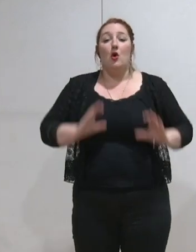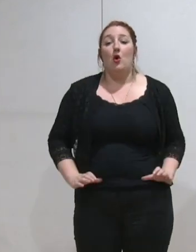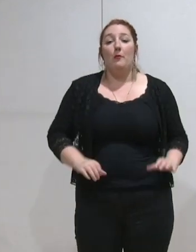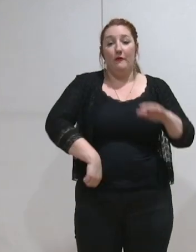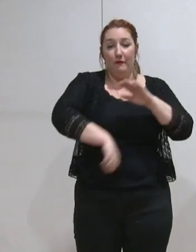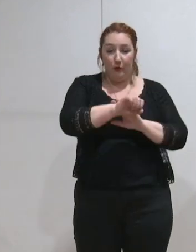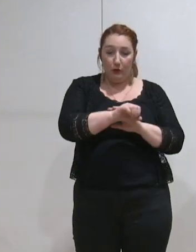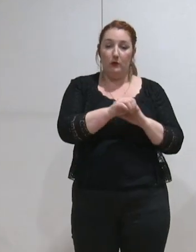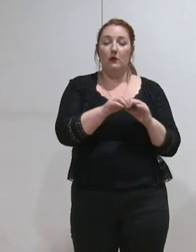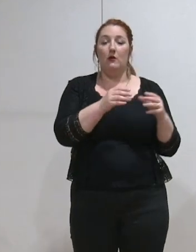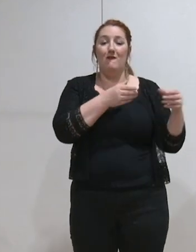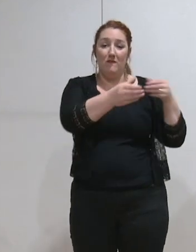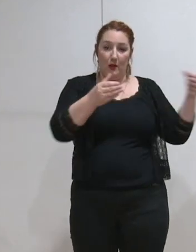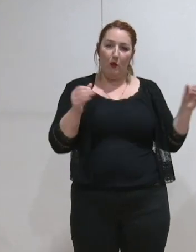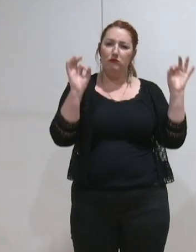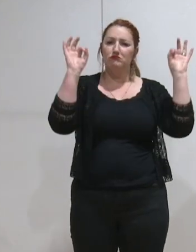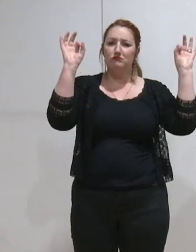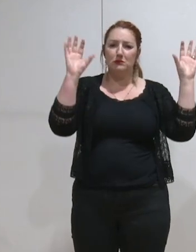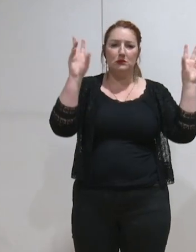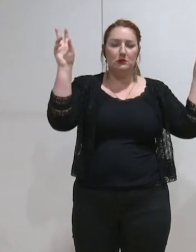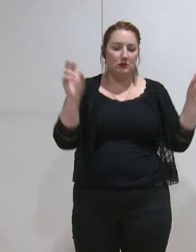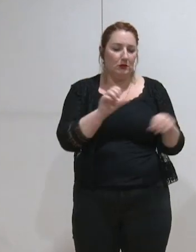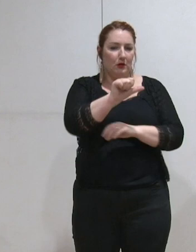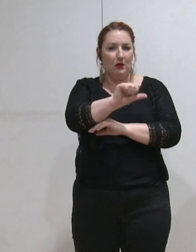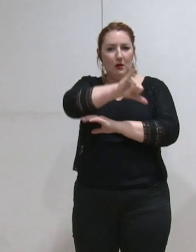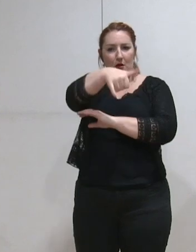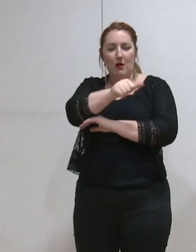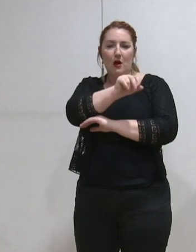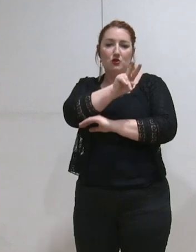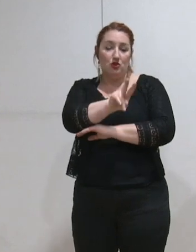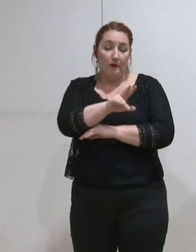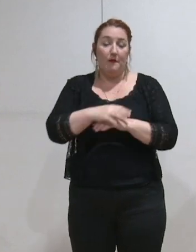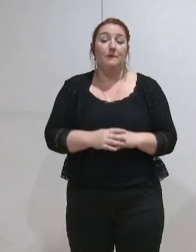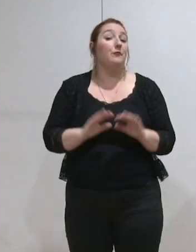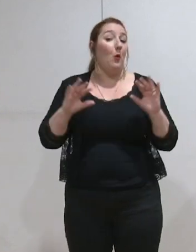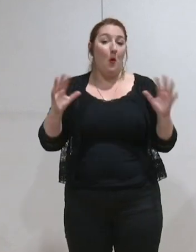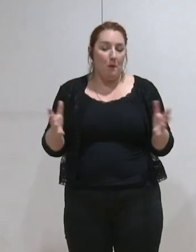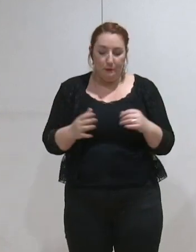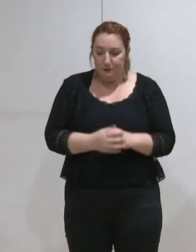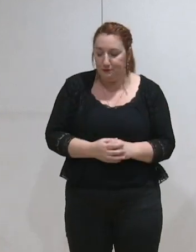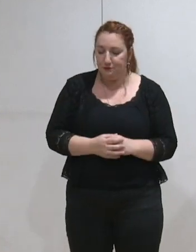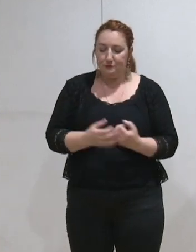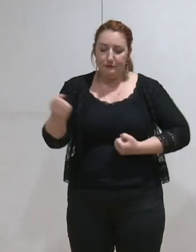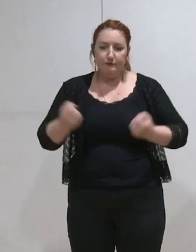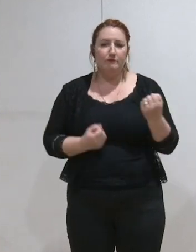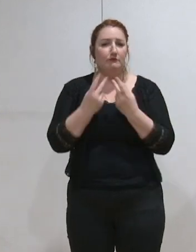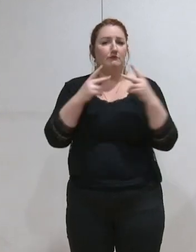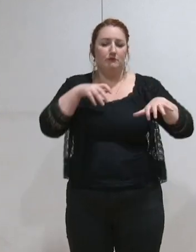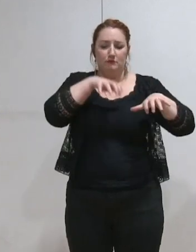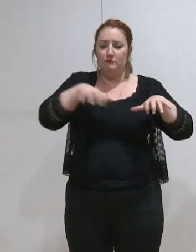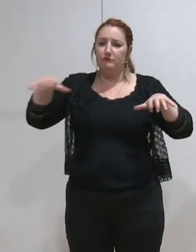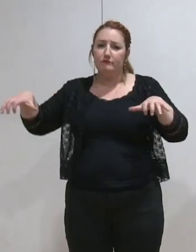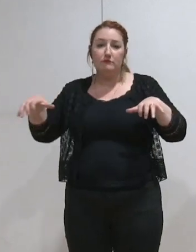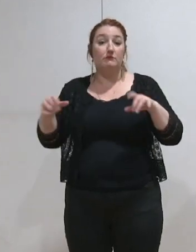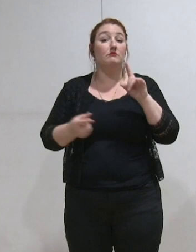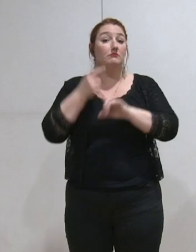la jave d'abord c'est notamment grâce à la mobilisation exemplaire des services de la ville et même de l'adjoint